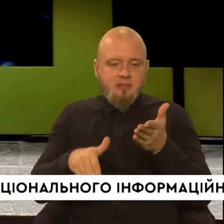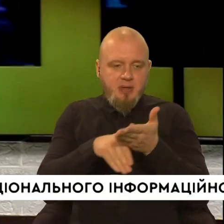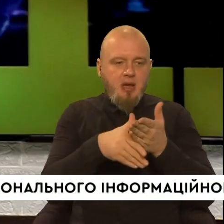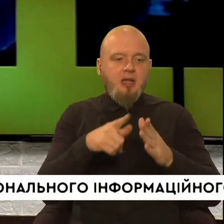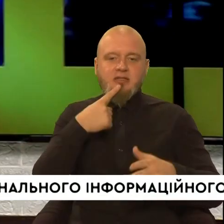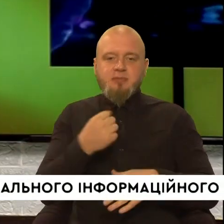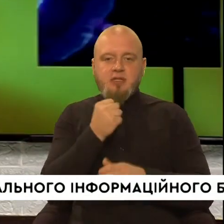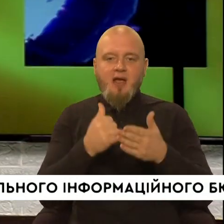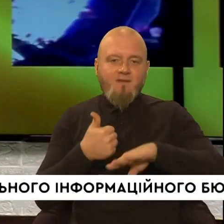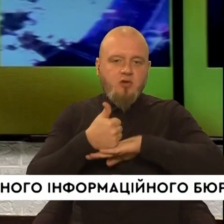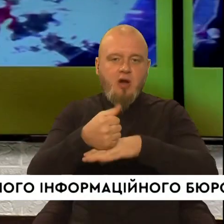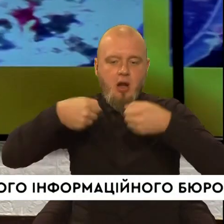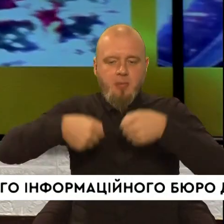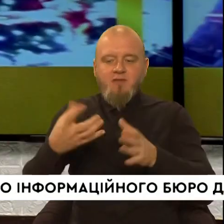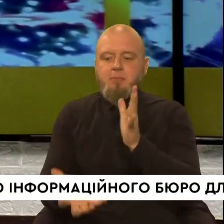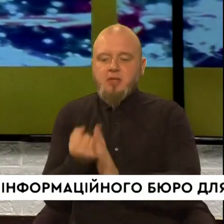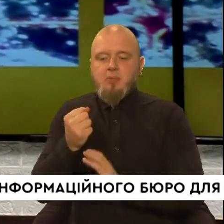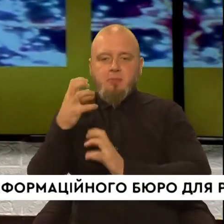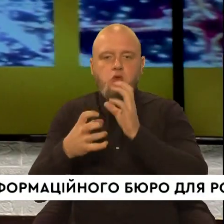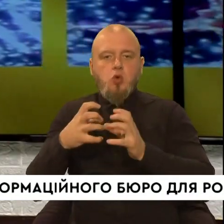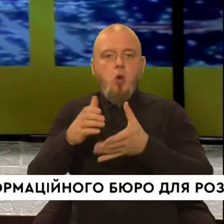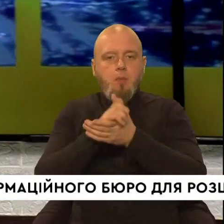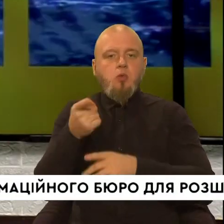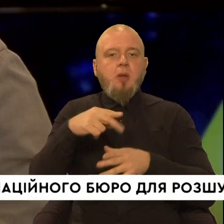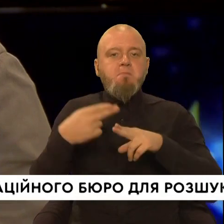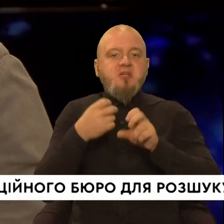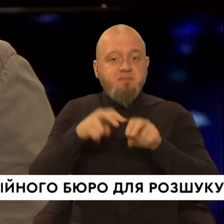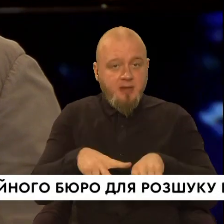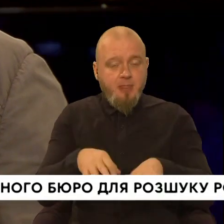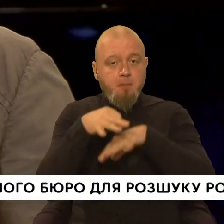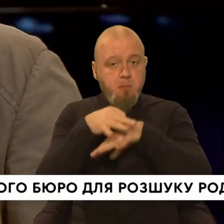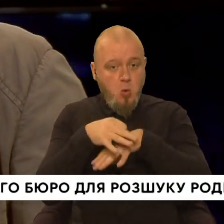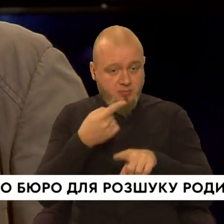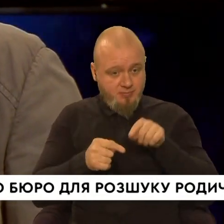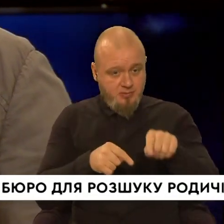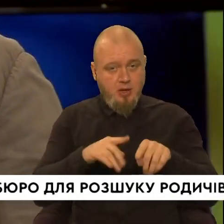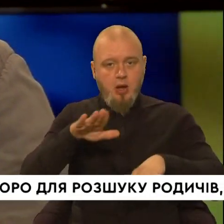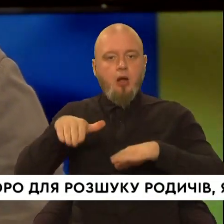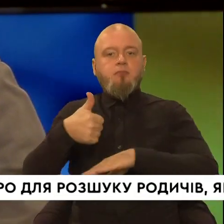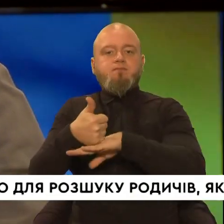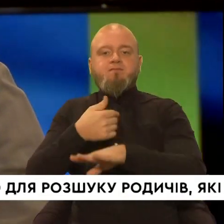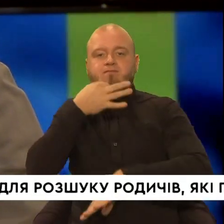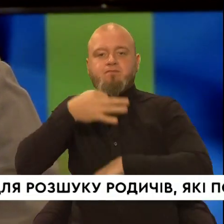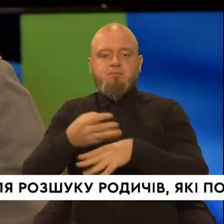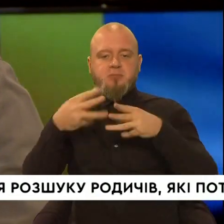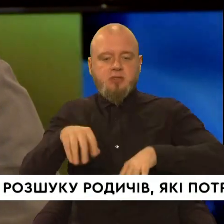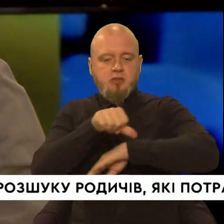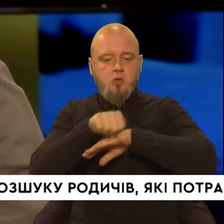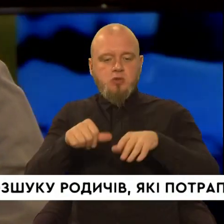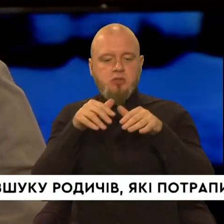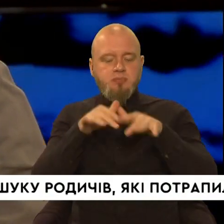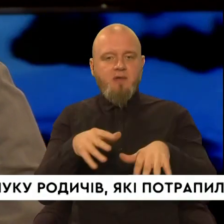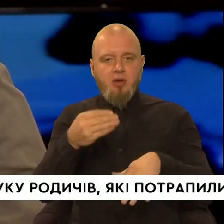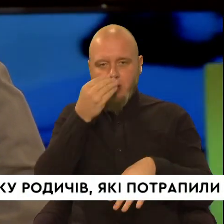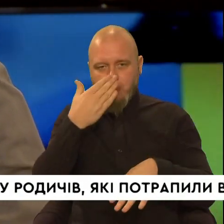верховенства права у підтриманні міжнародного миру та безпеки». Проходитимуть вони під головуванням міністра закордонних справ